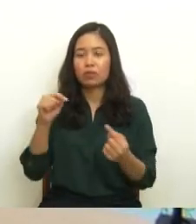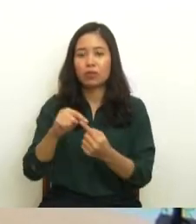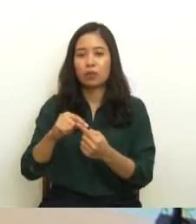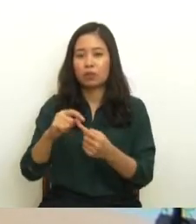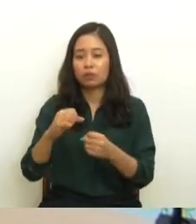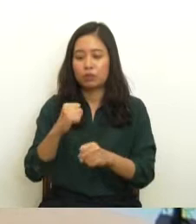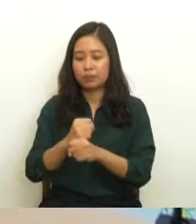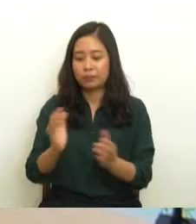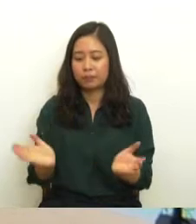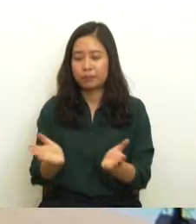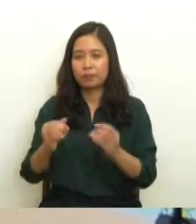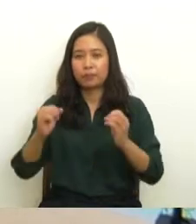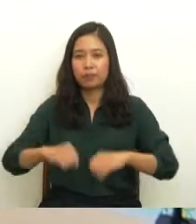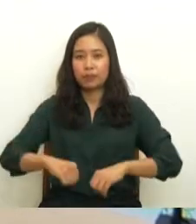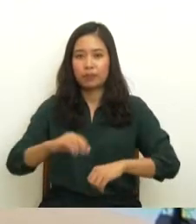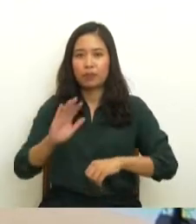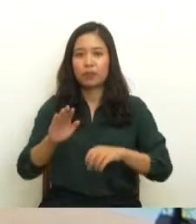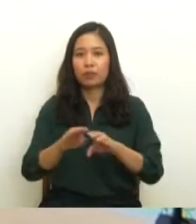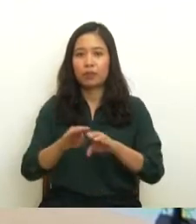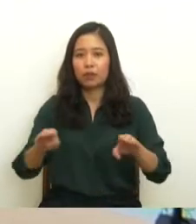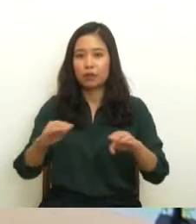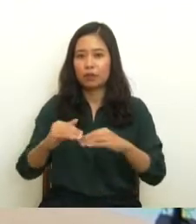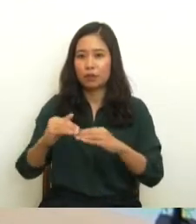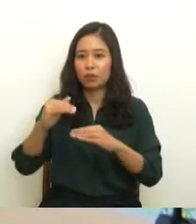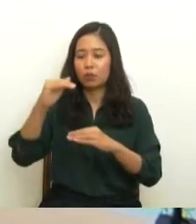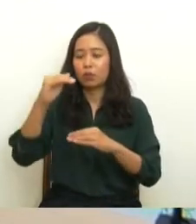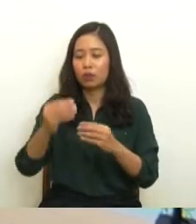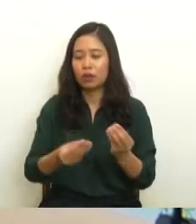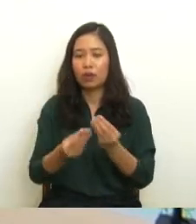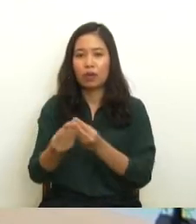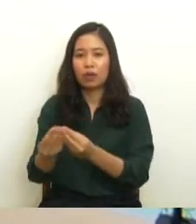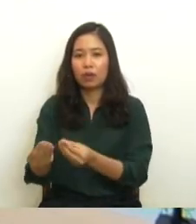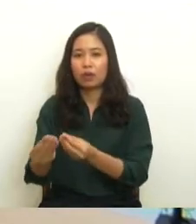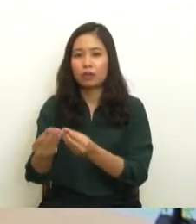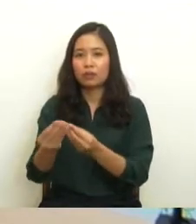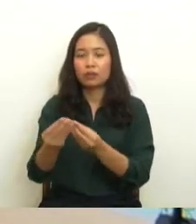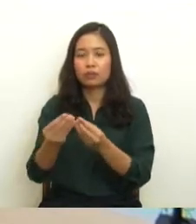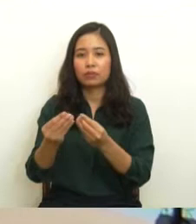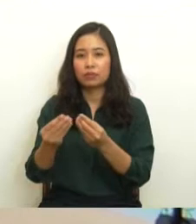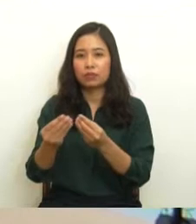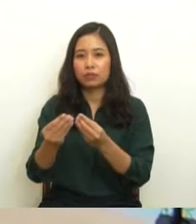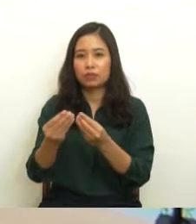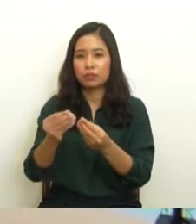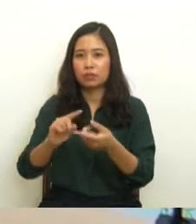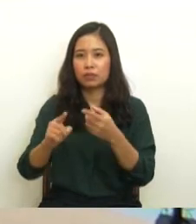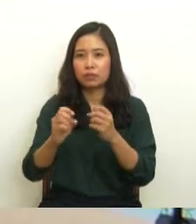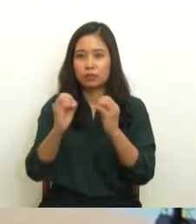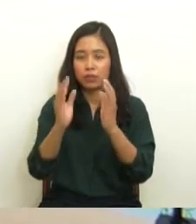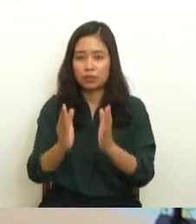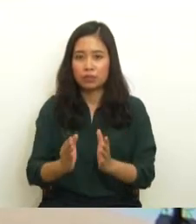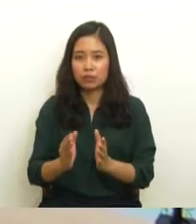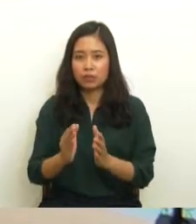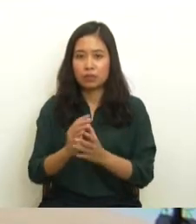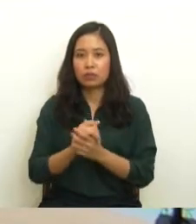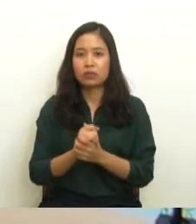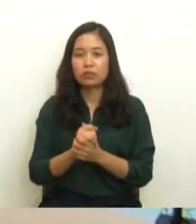ให้กครู่อัุบาลและก็อบรมคู่มือ เรามีกวอรคู่มือพิมพ์ใบงานกระ